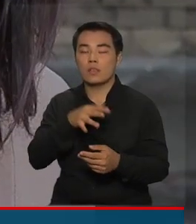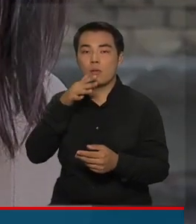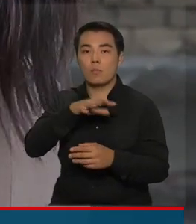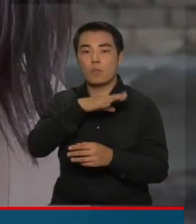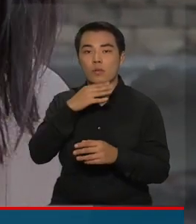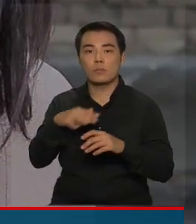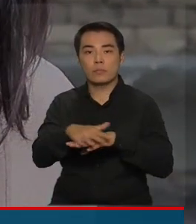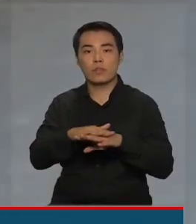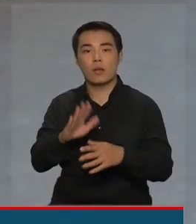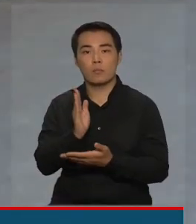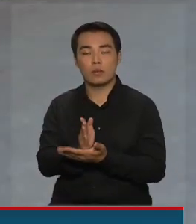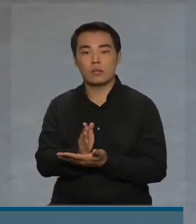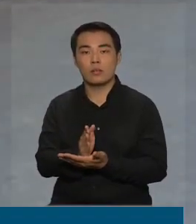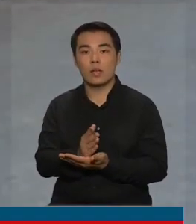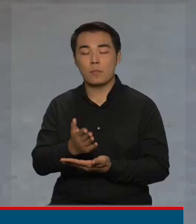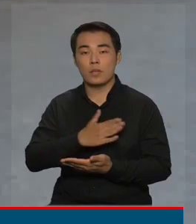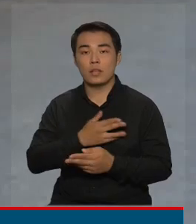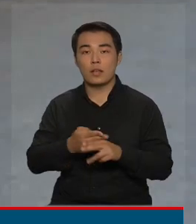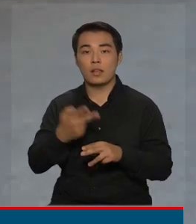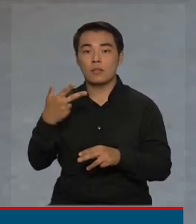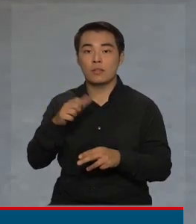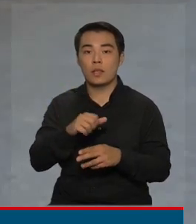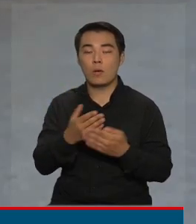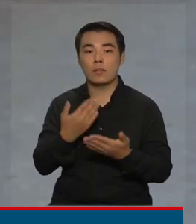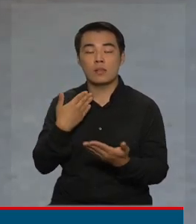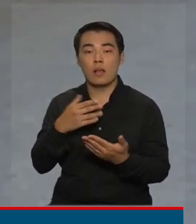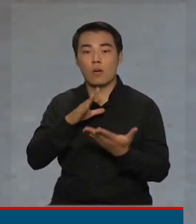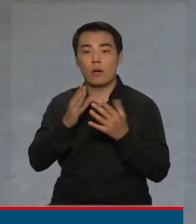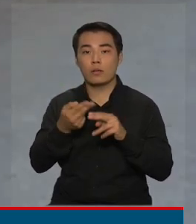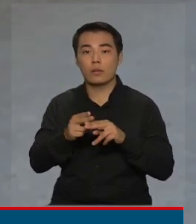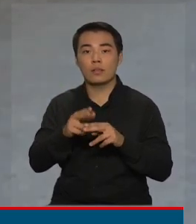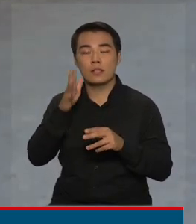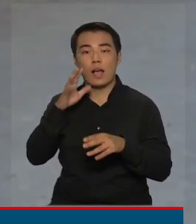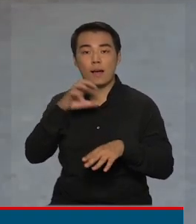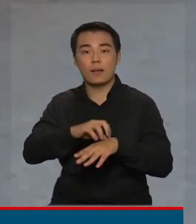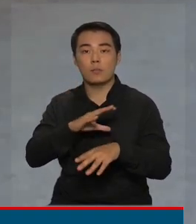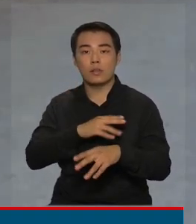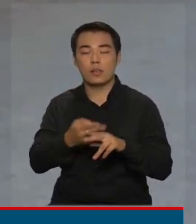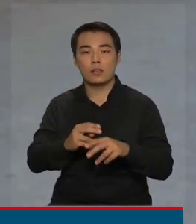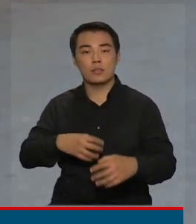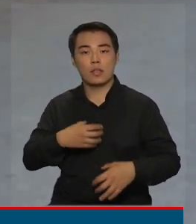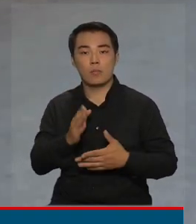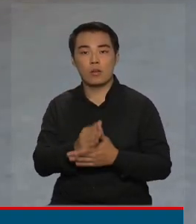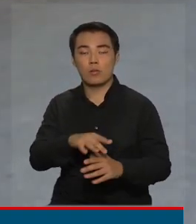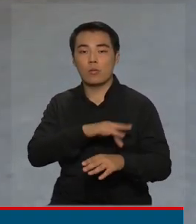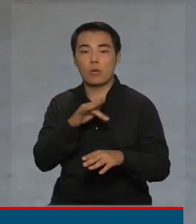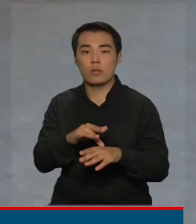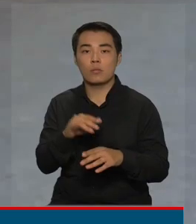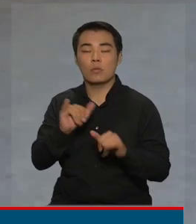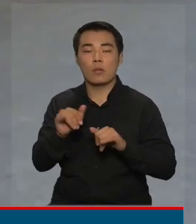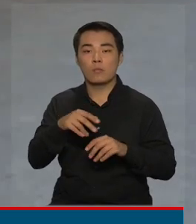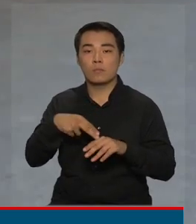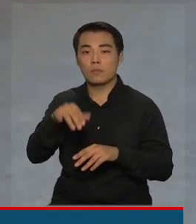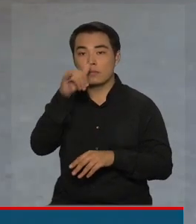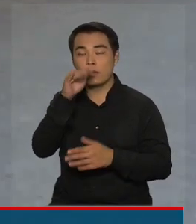иттер қаптап кеткен. Мені осыдан екі апта бұрын ит қауып алды. Енді мынау деген масқара, қалада ешқандай жүре алмаймыз,